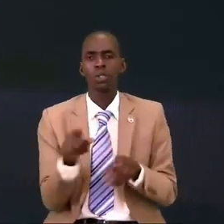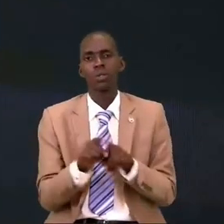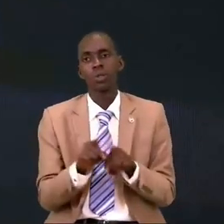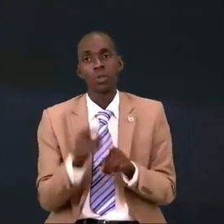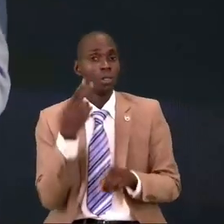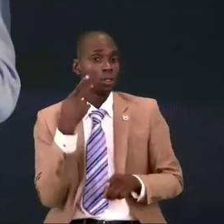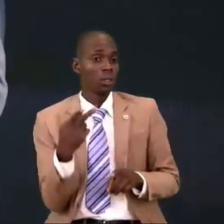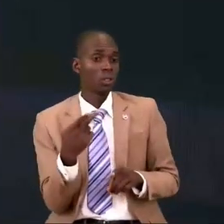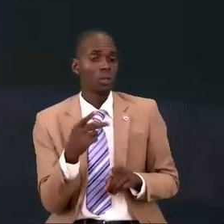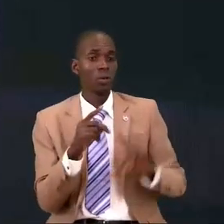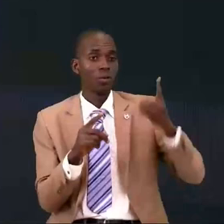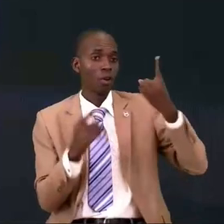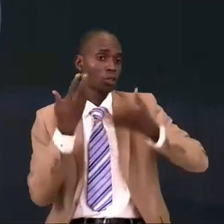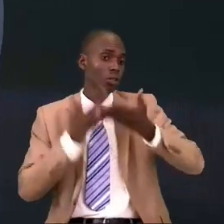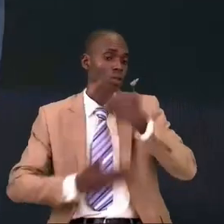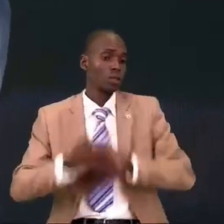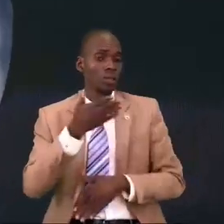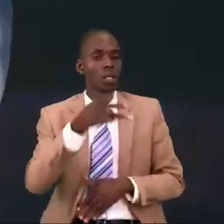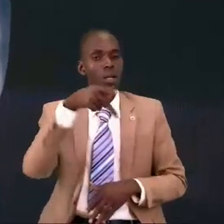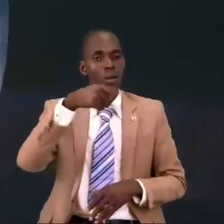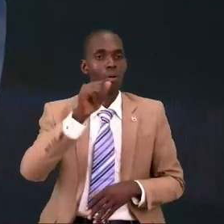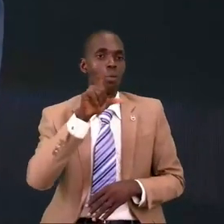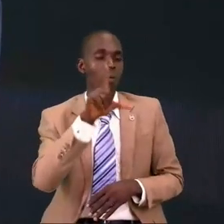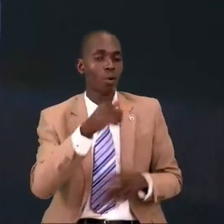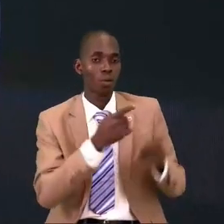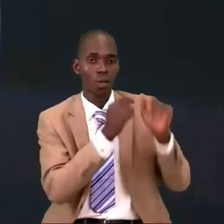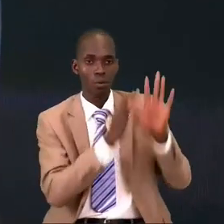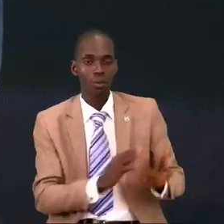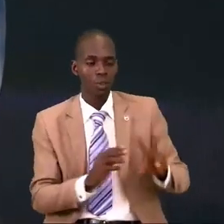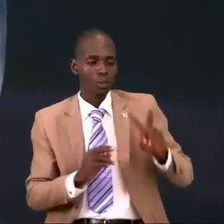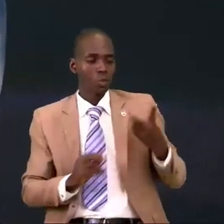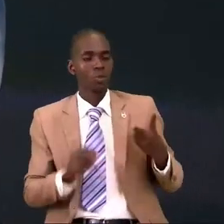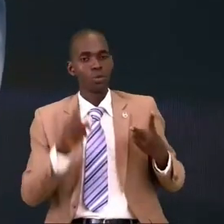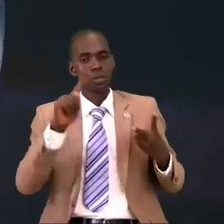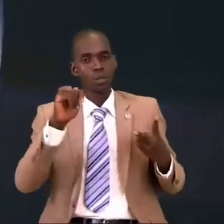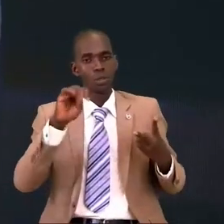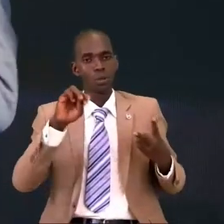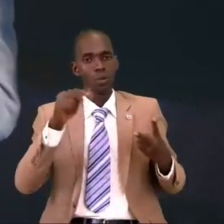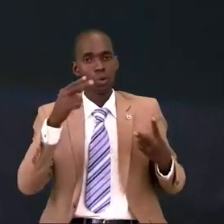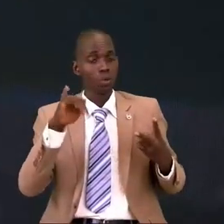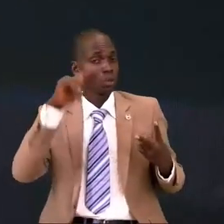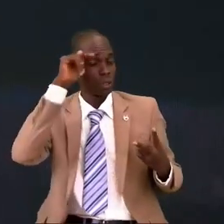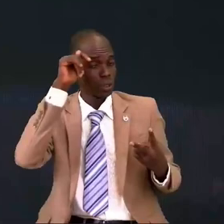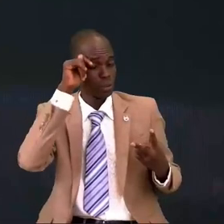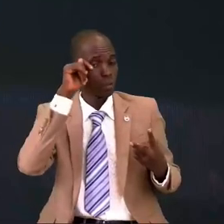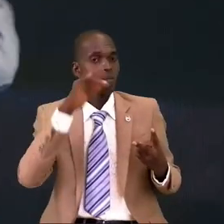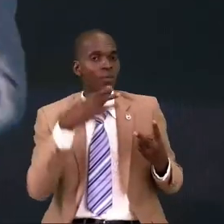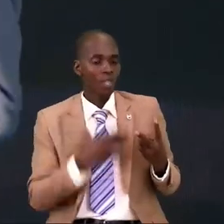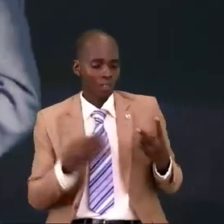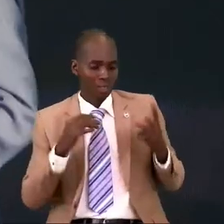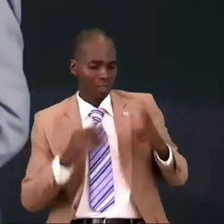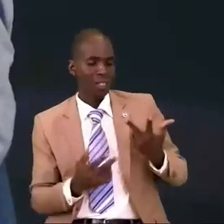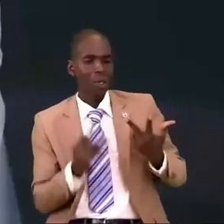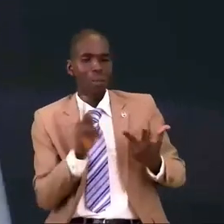génération des gens qui sont, que Timothée enseignera et formera, et qui iront et diront la même